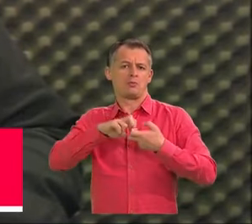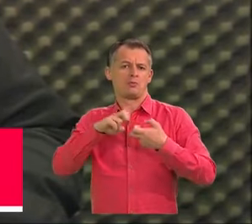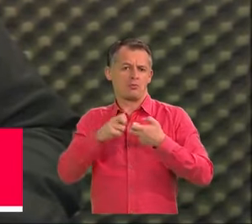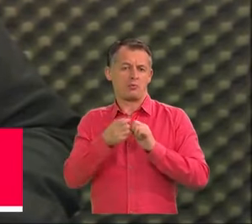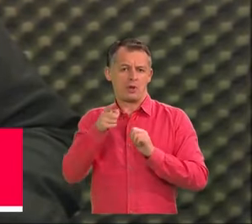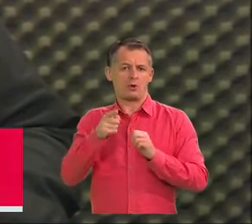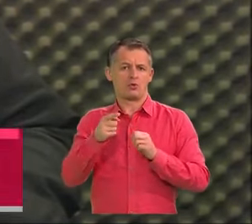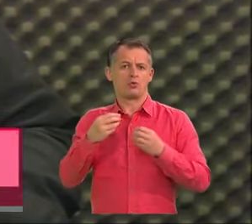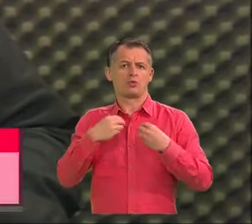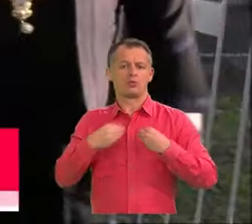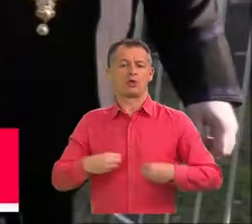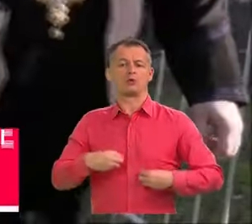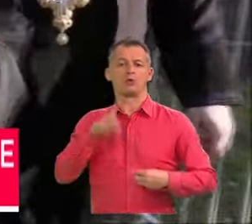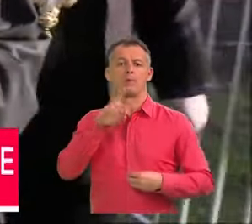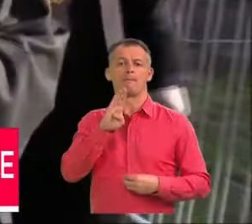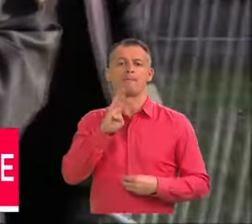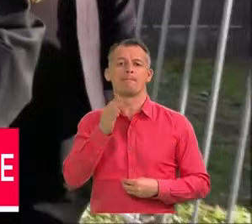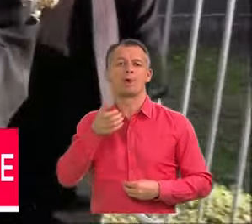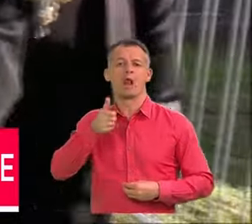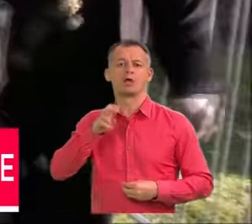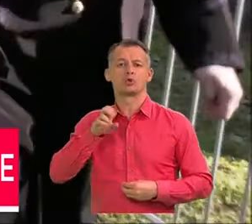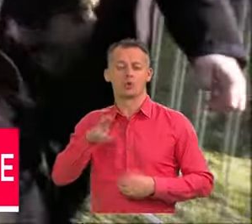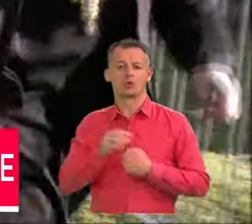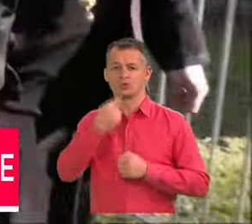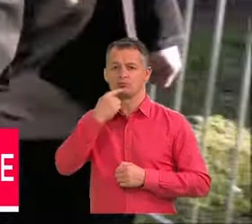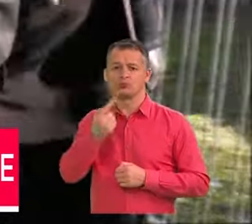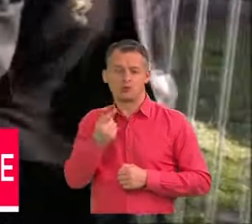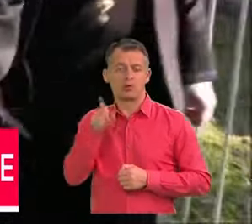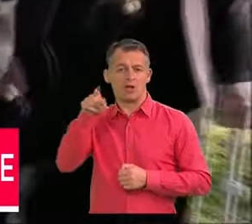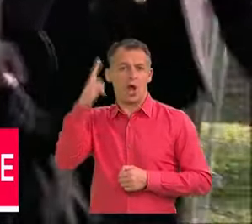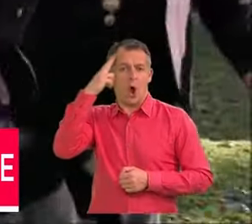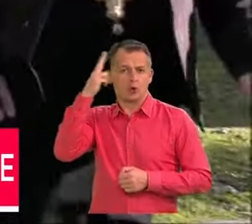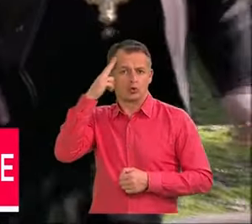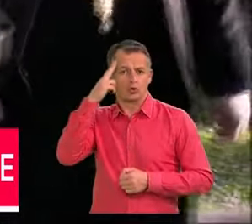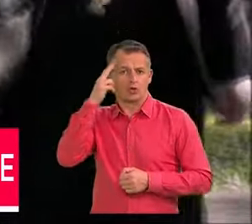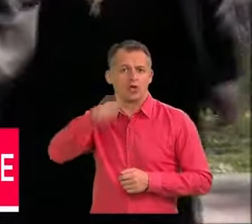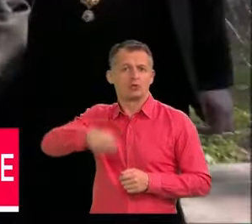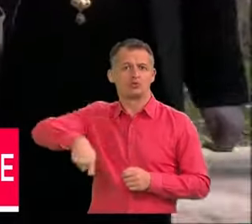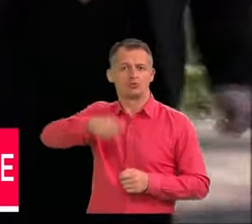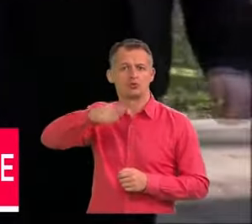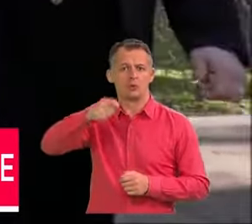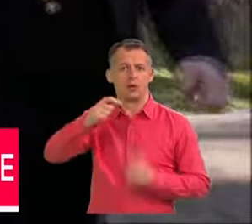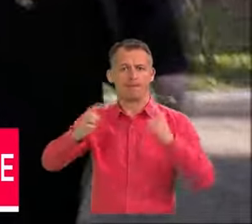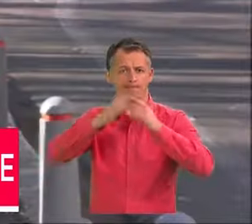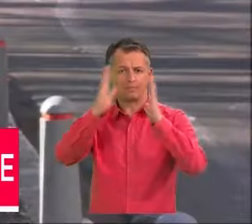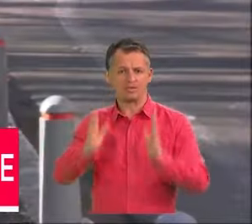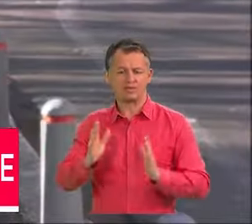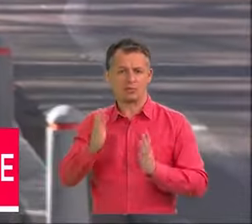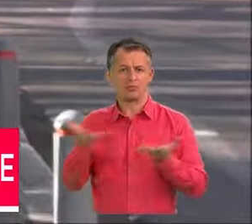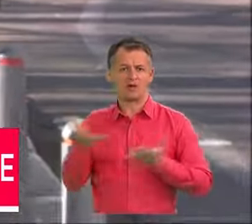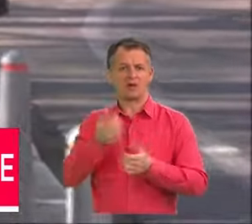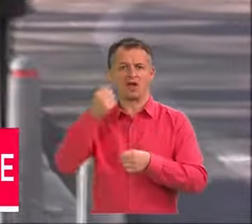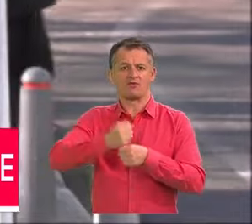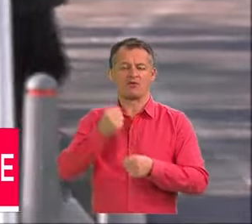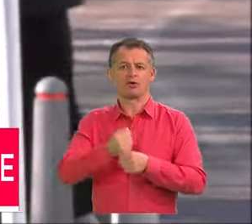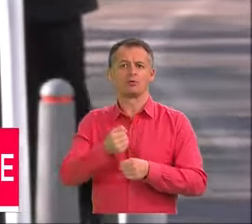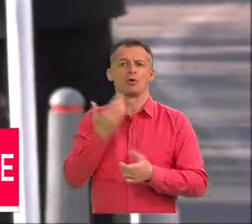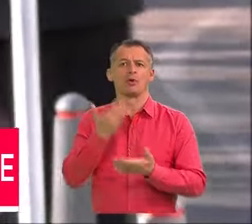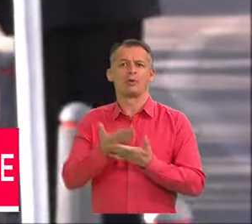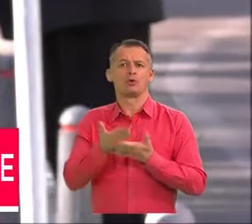Bălășoiu. În al preasfințitul a cunoscut pe acesta doar la slujbele bisericești pe care le-a oficiat pentru